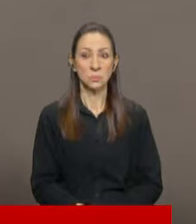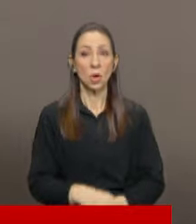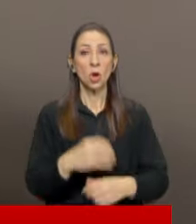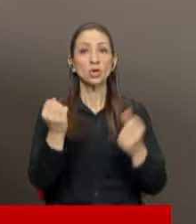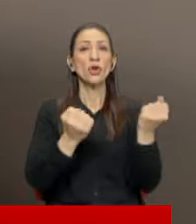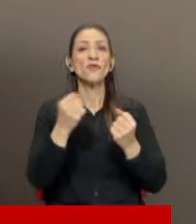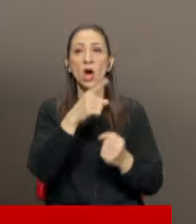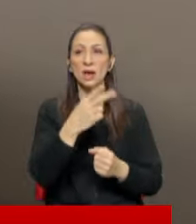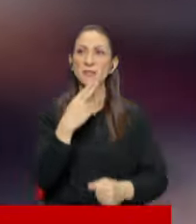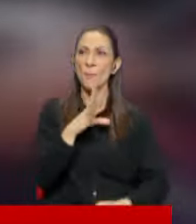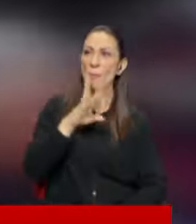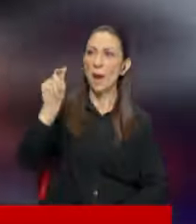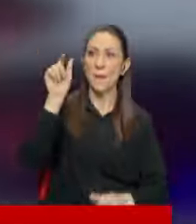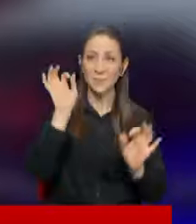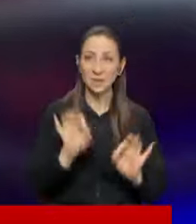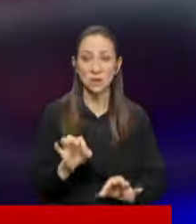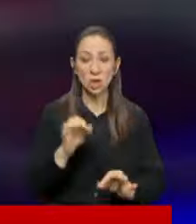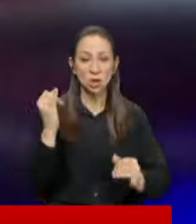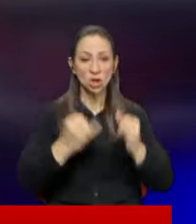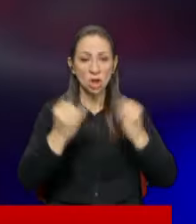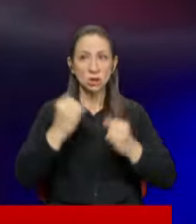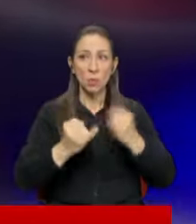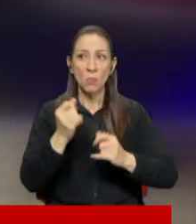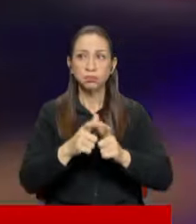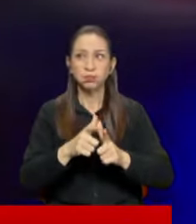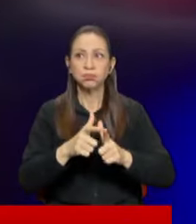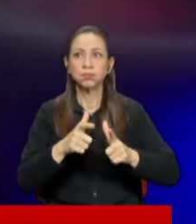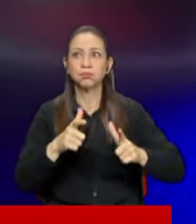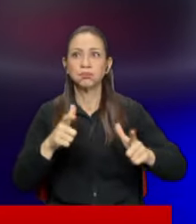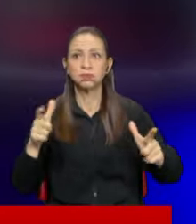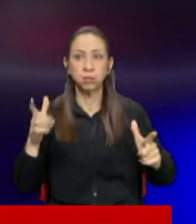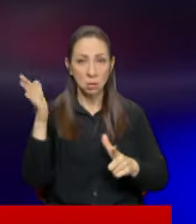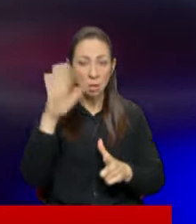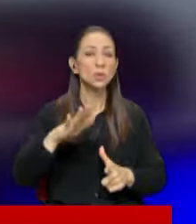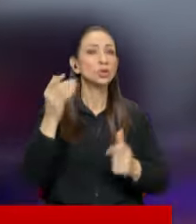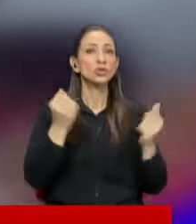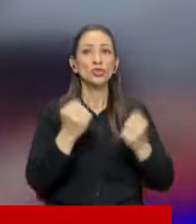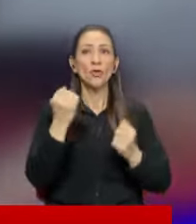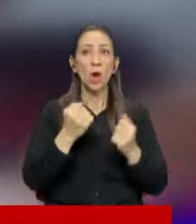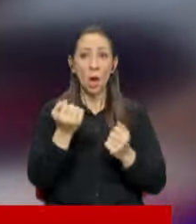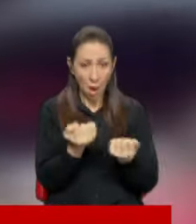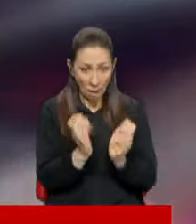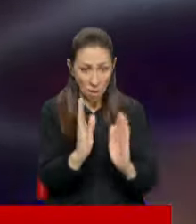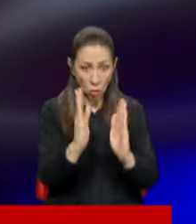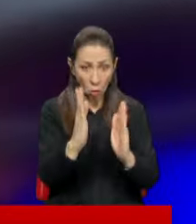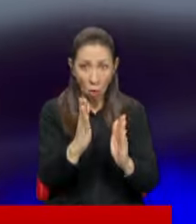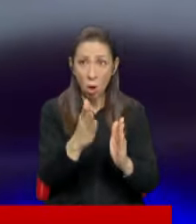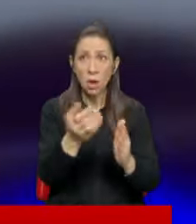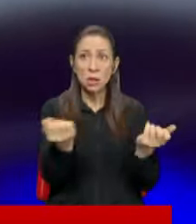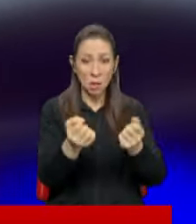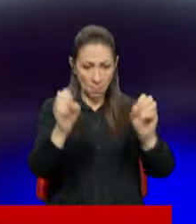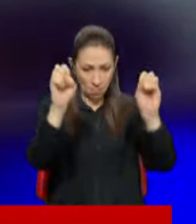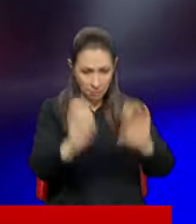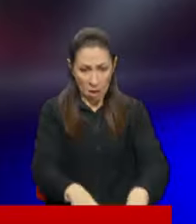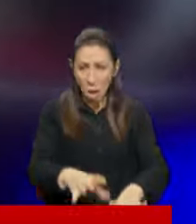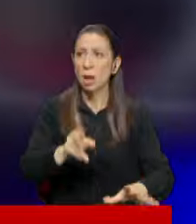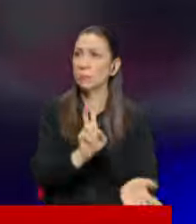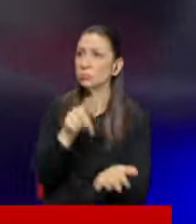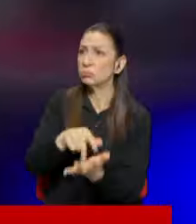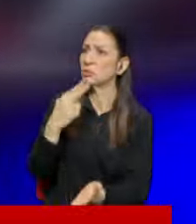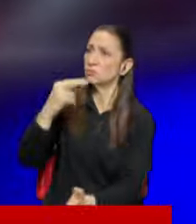Otobüs şoförü kadına bağırmaya başladı. Tartışma kısa sürede saldırıya dönüştü. Şoför hareket halindeki otobüsün direksiyonundan kalktı,